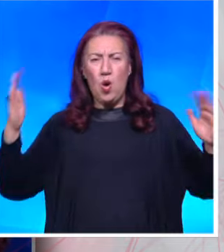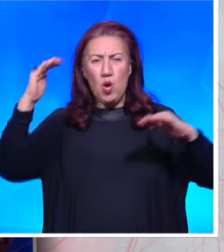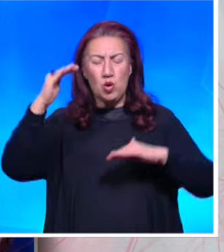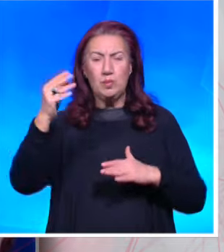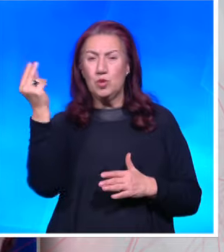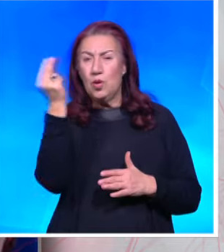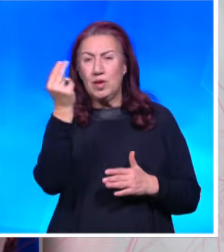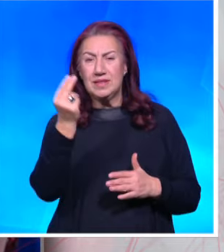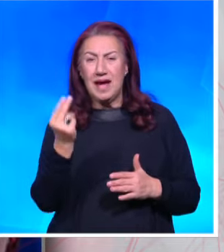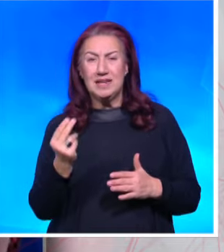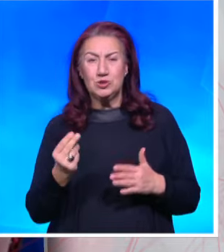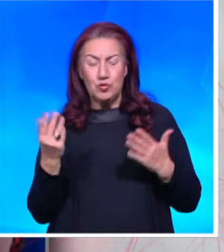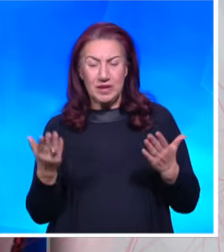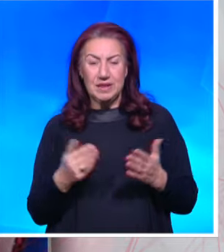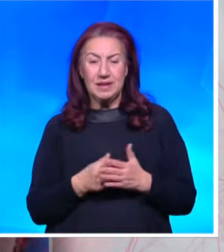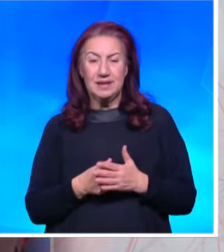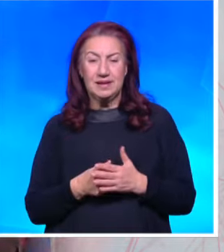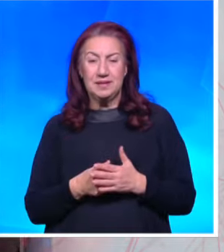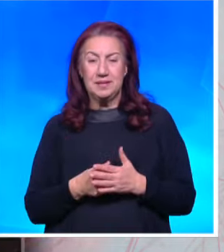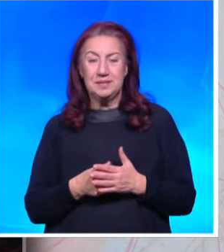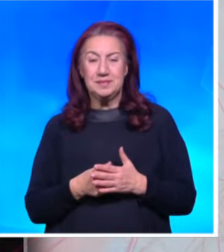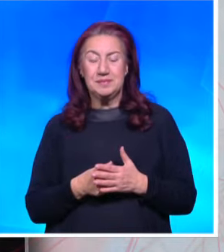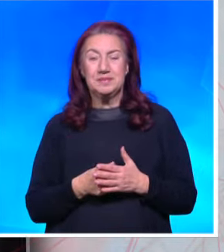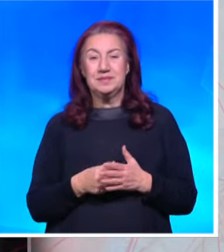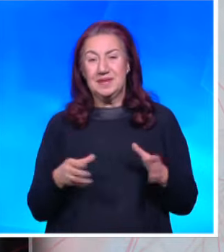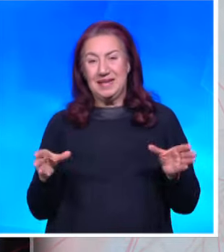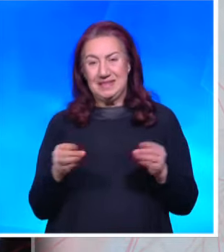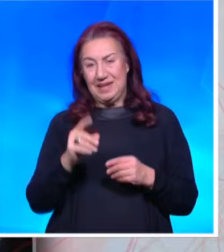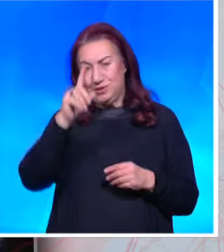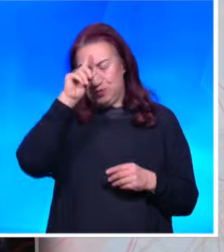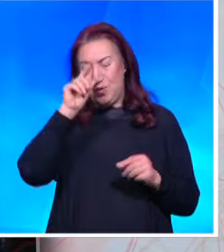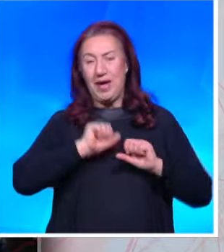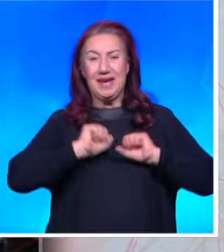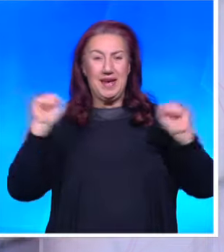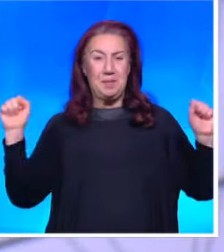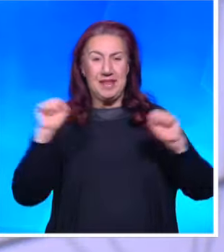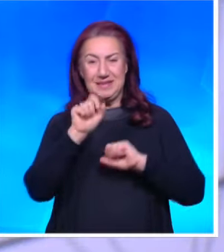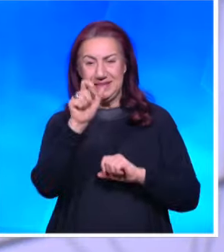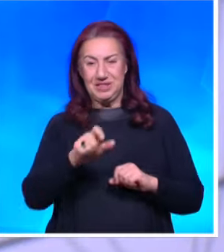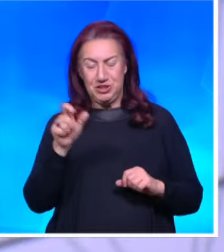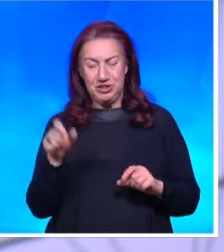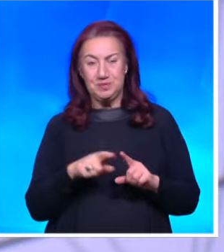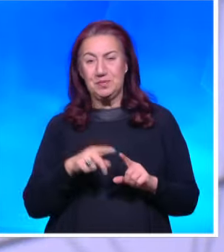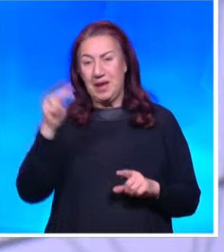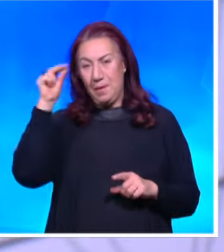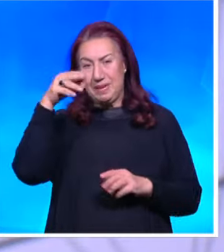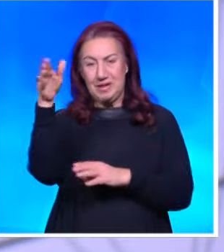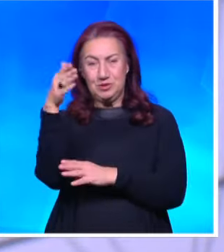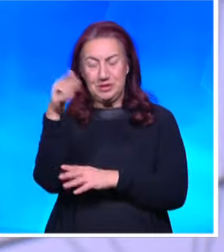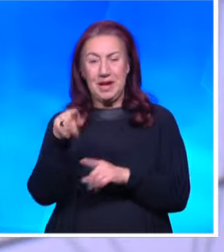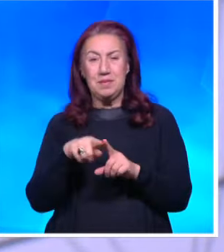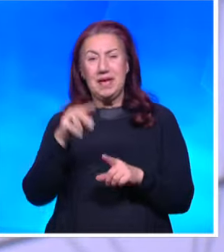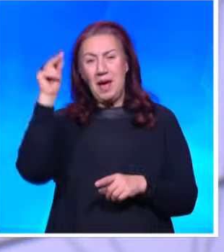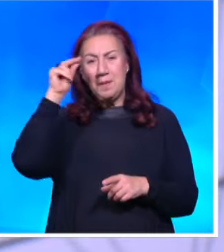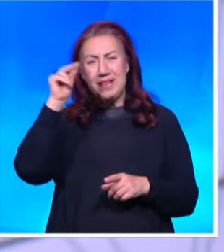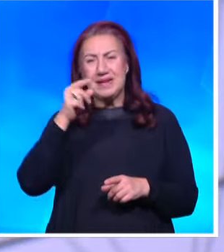нарисувани изрисува с гимнастички с българския трибагреник и на български много сладко с разни